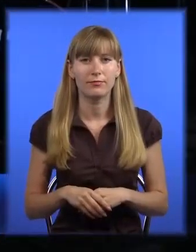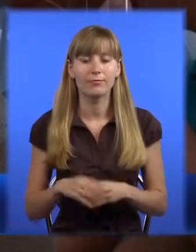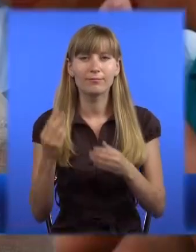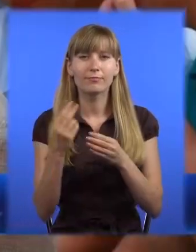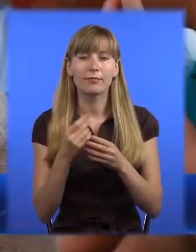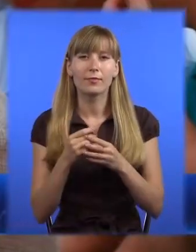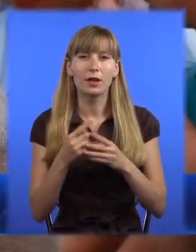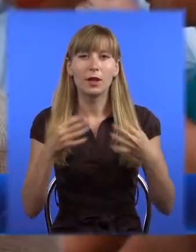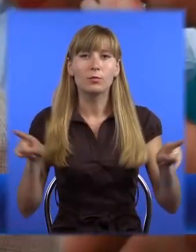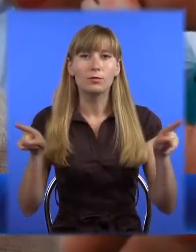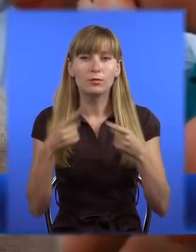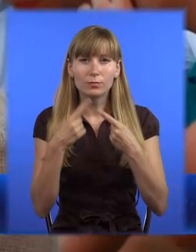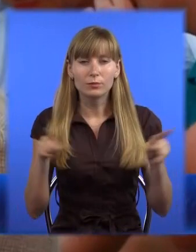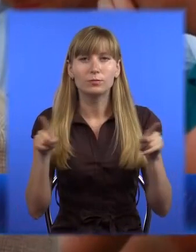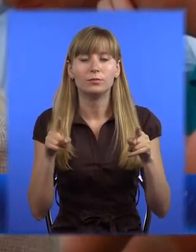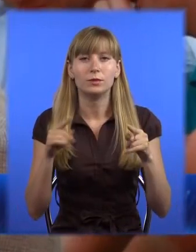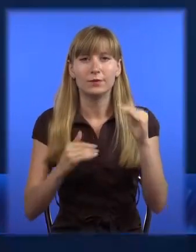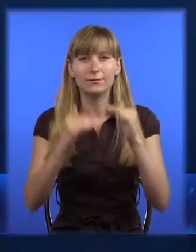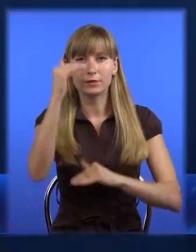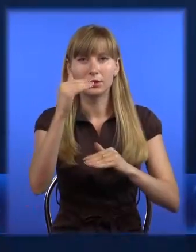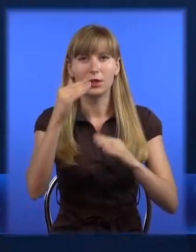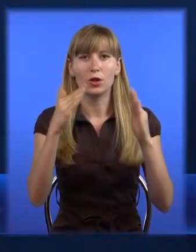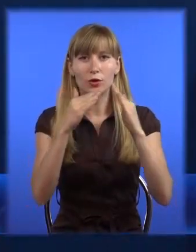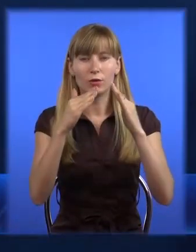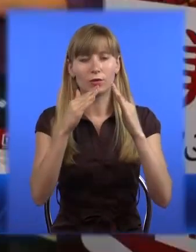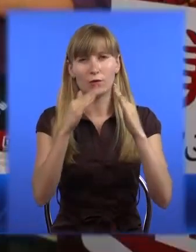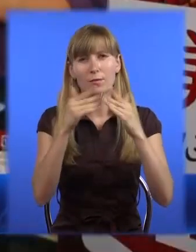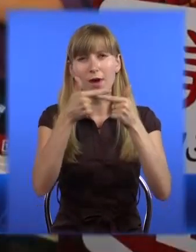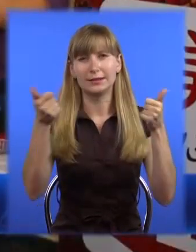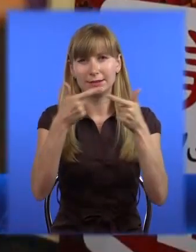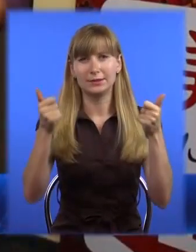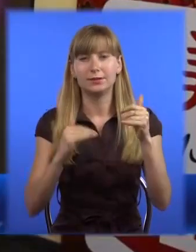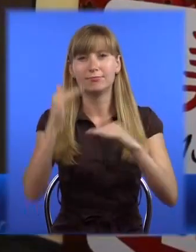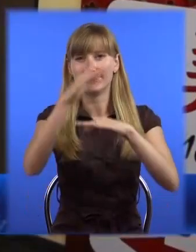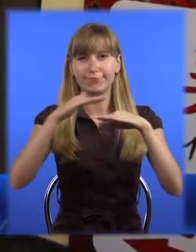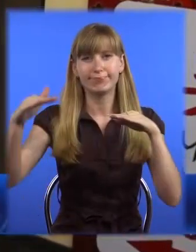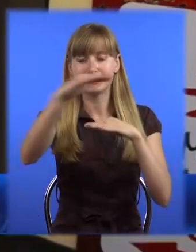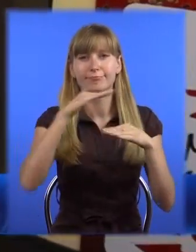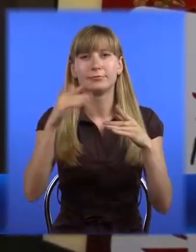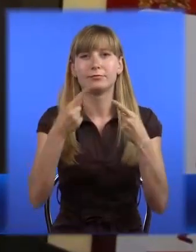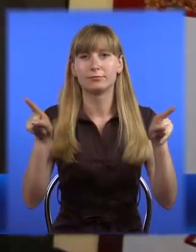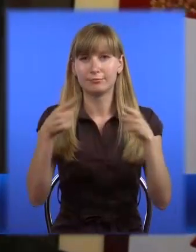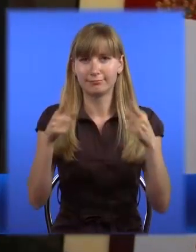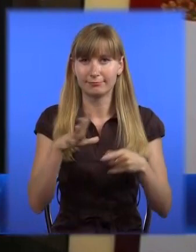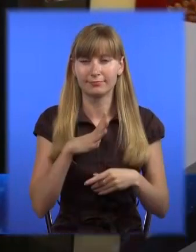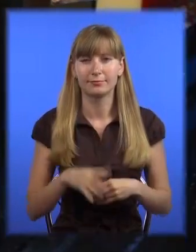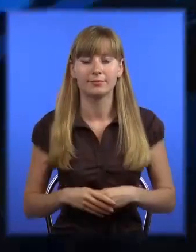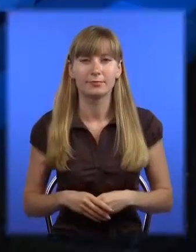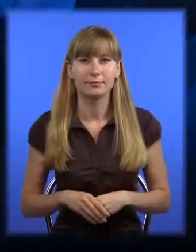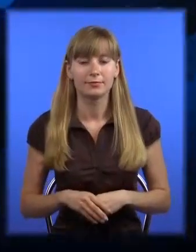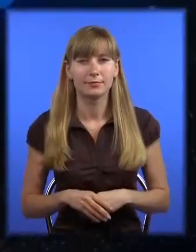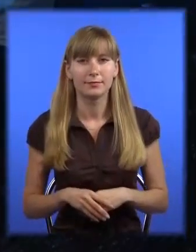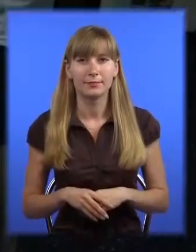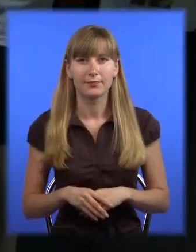Мистецтво на висоті. На даху одного із готелів Кривого Рогу грали джаз. Літо – пора романтики. Романтика всюди.